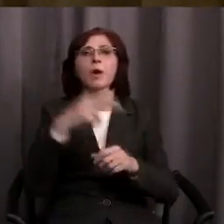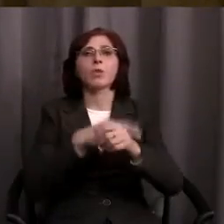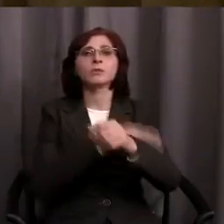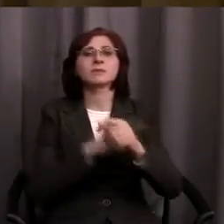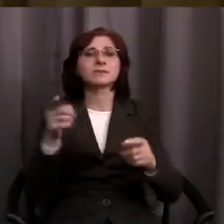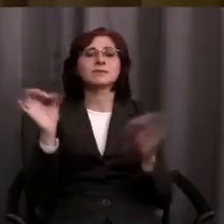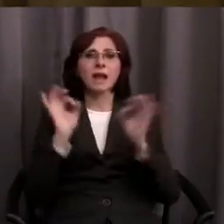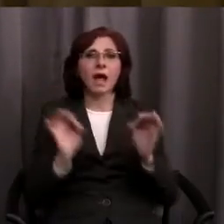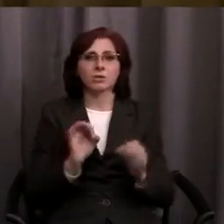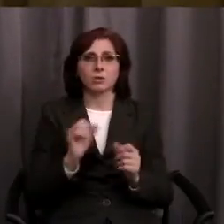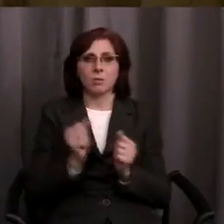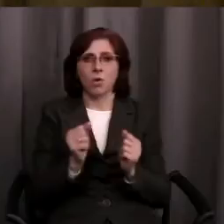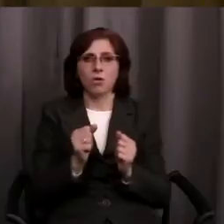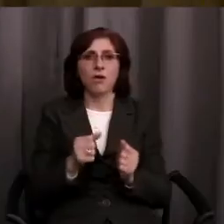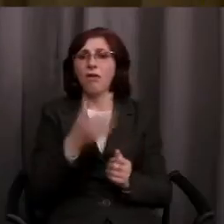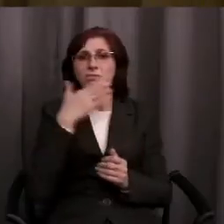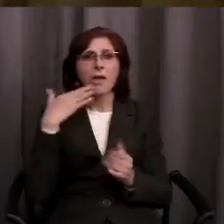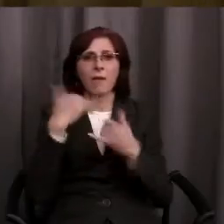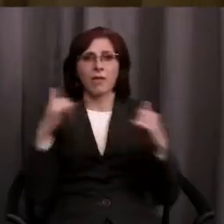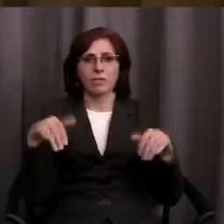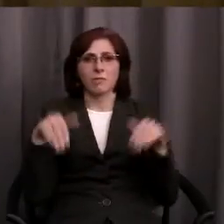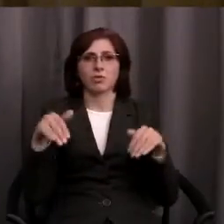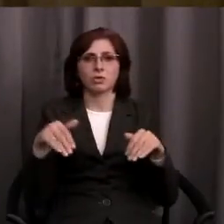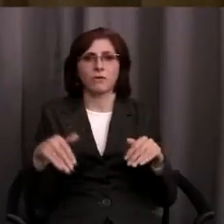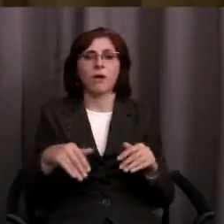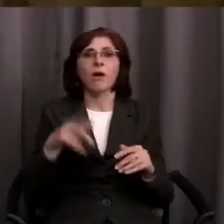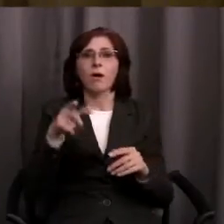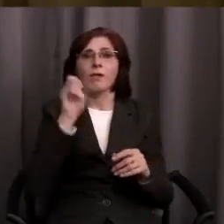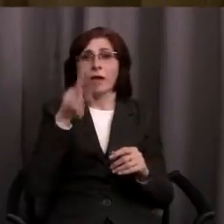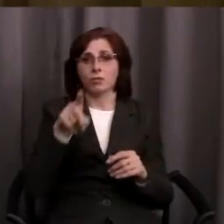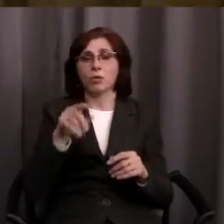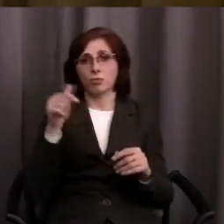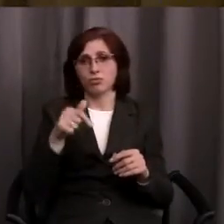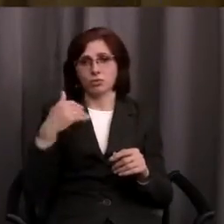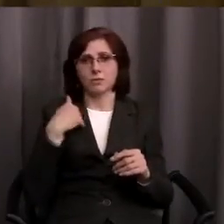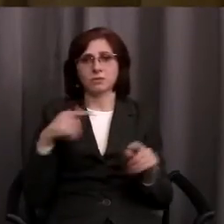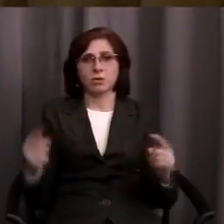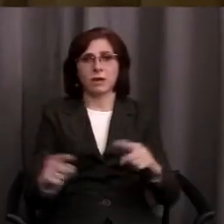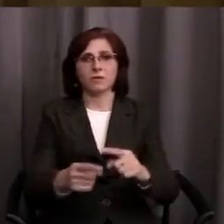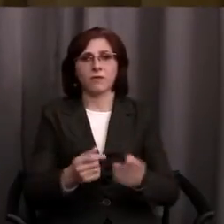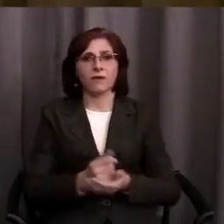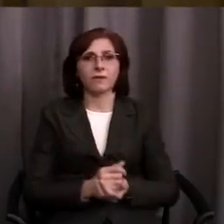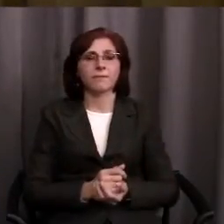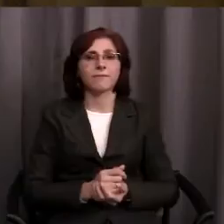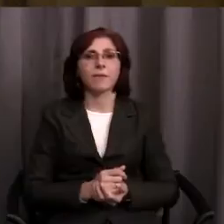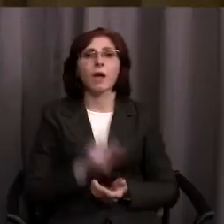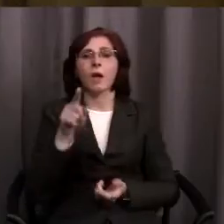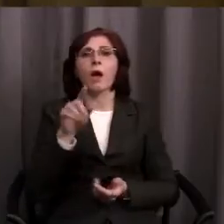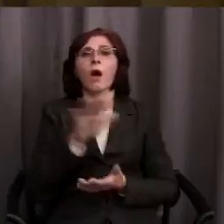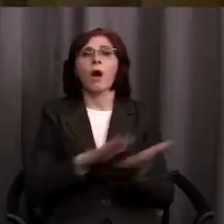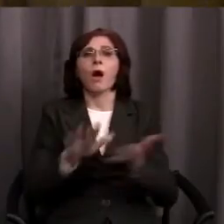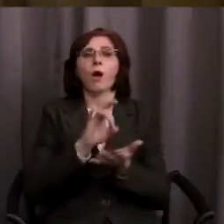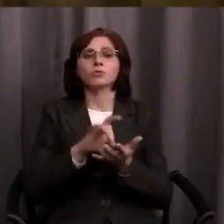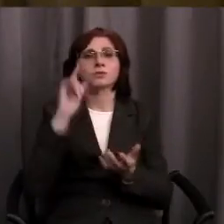się strasznie jej boją, a nie ma innej możliwości, tylko tak to musi być zorganizowane. Że te ośrodki,